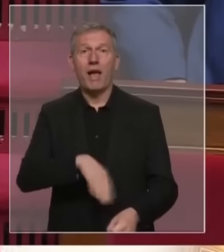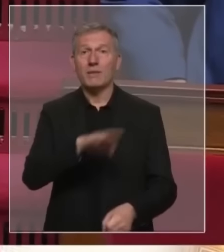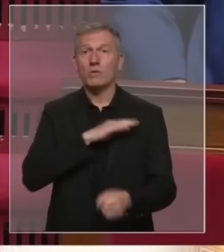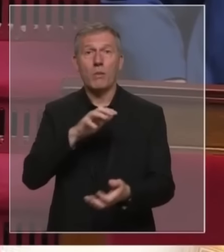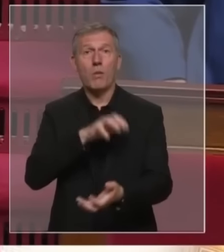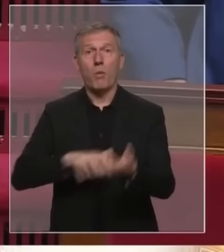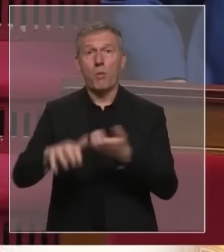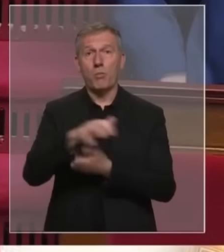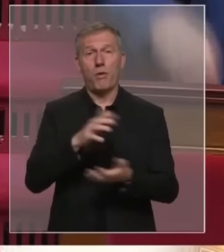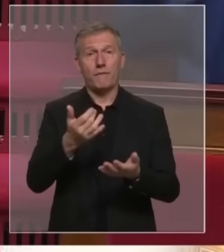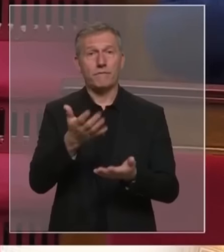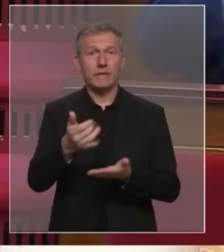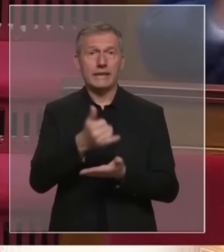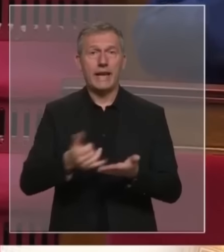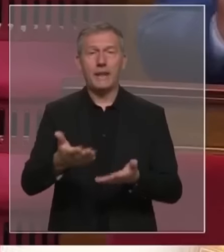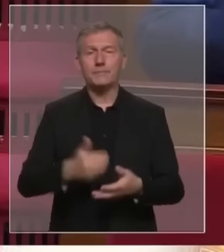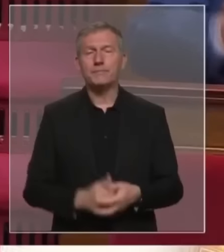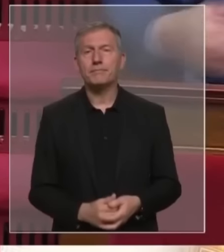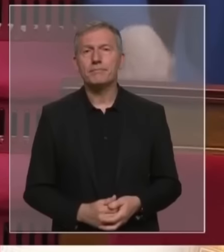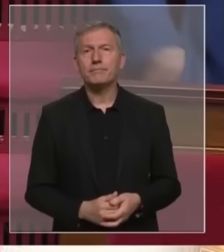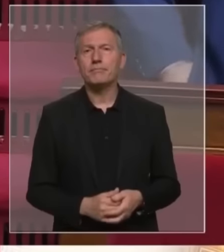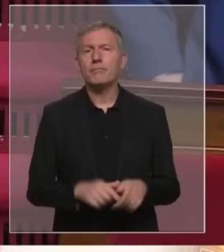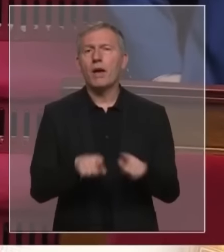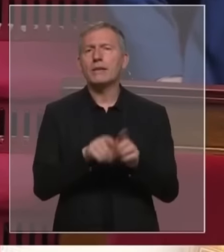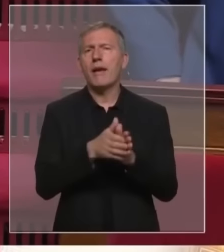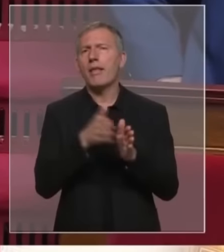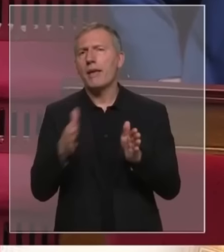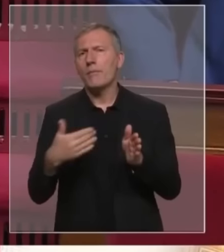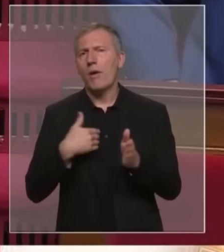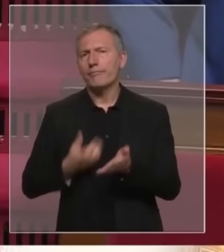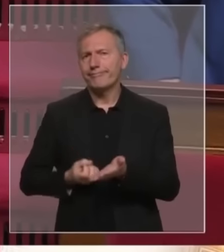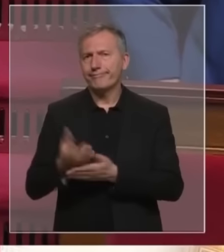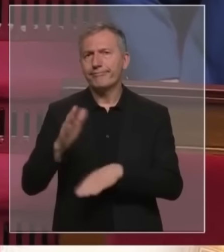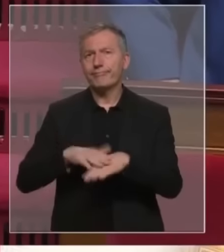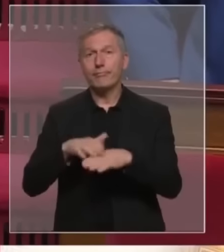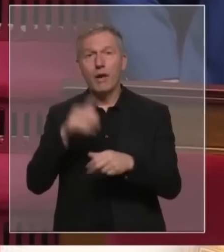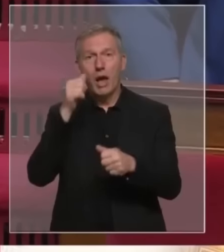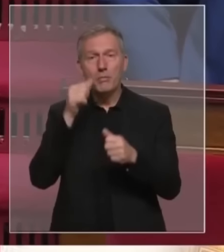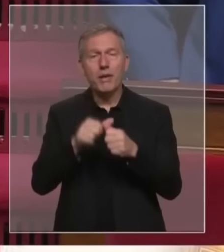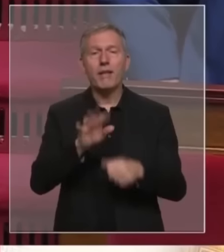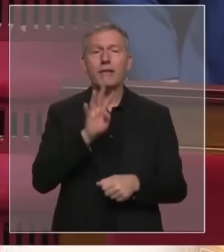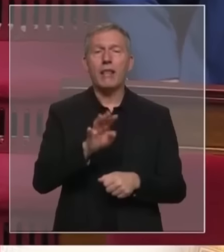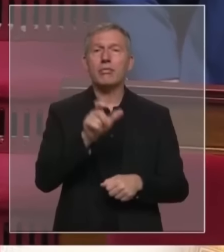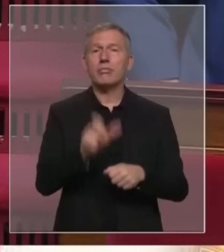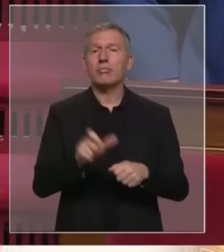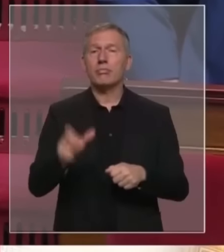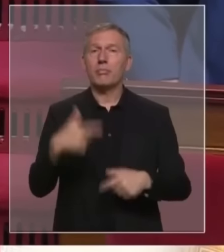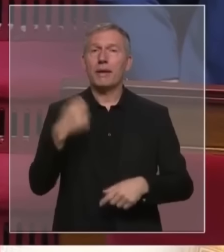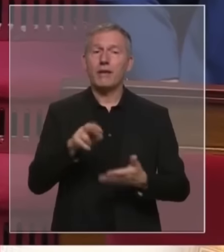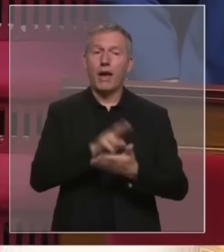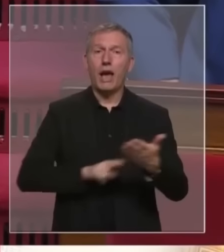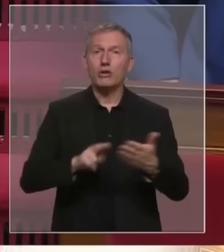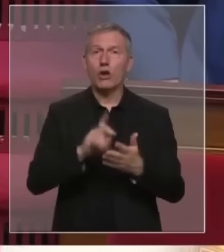ont actuellement lieu sur ce territoire par ailleurs je vous rappelle aujourd'hui que les quatre présidents de région d'outremess soutiennent le